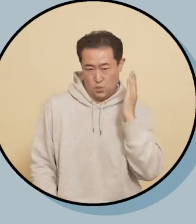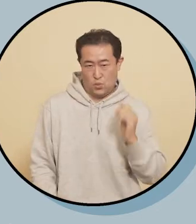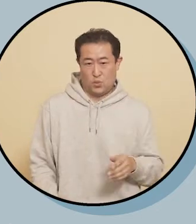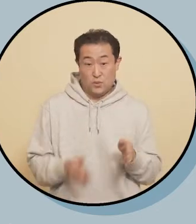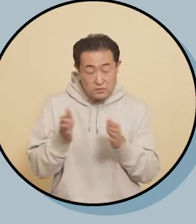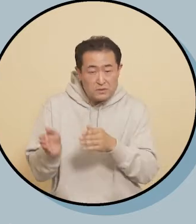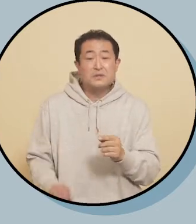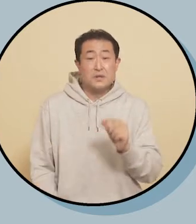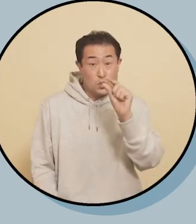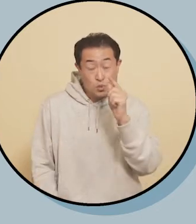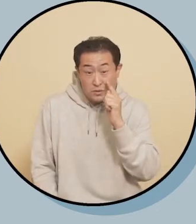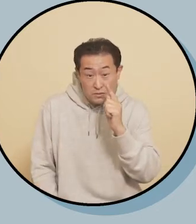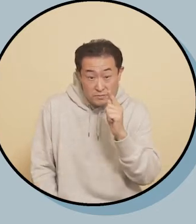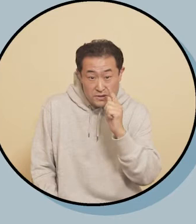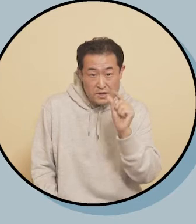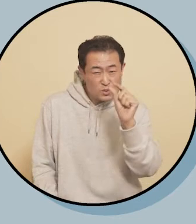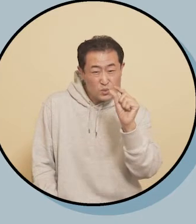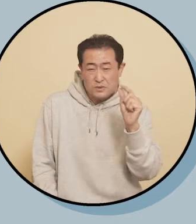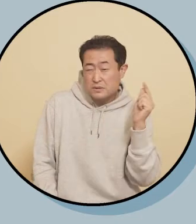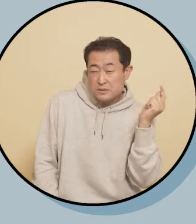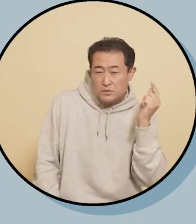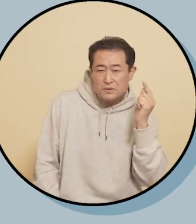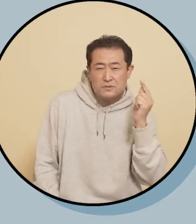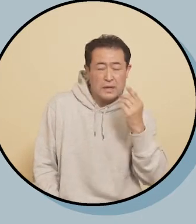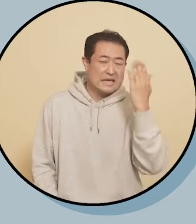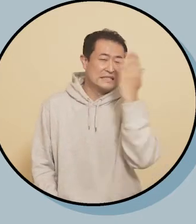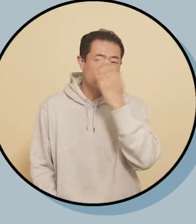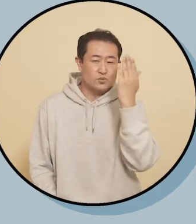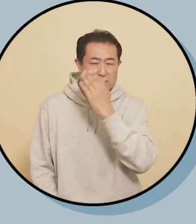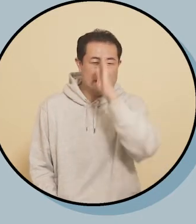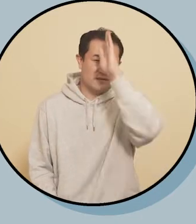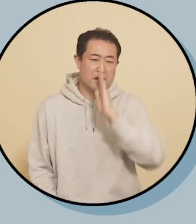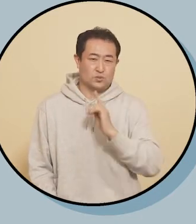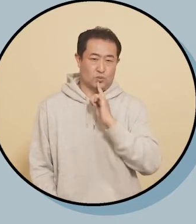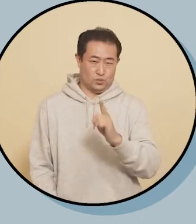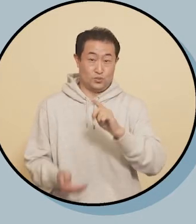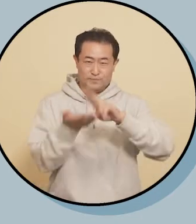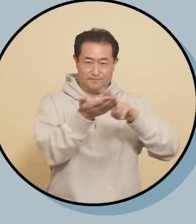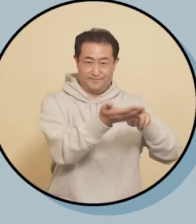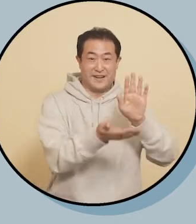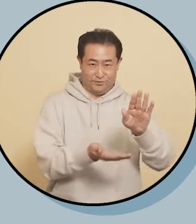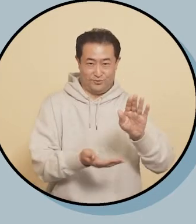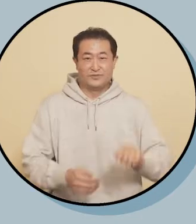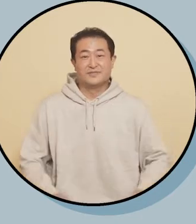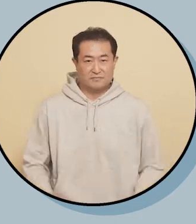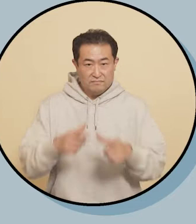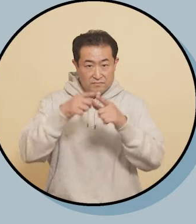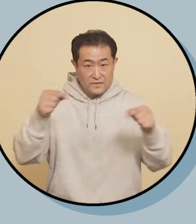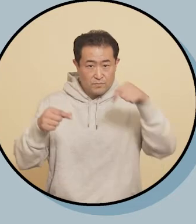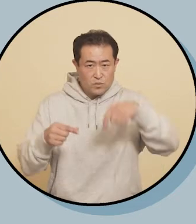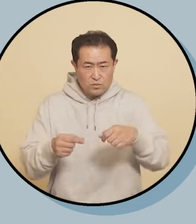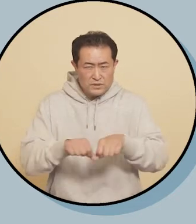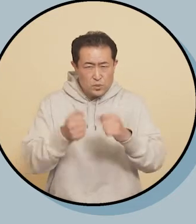ない人じゃ釧路それから少し見えて少し聞こえない人のぽ弱種難聴のように定義してい